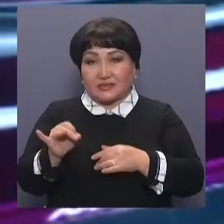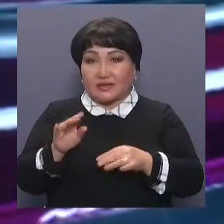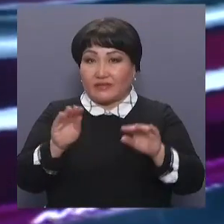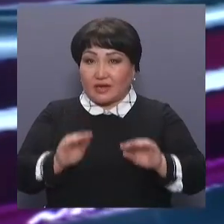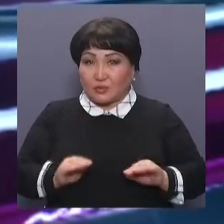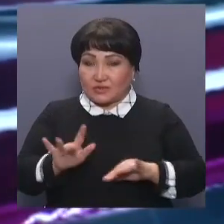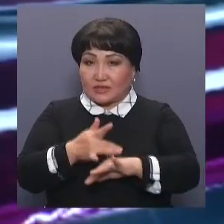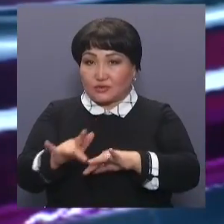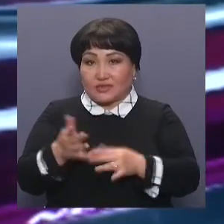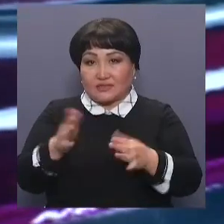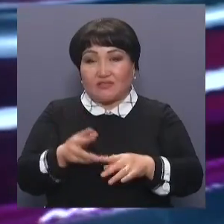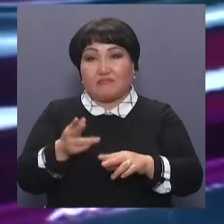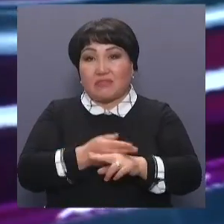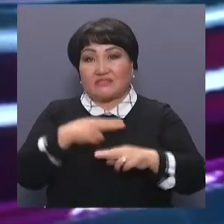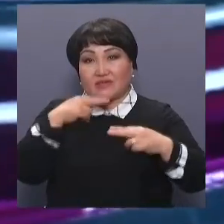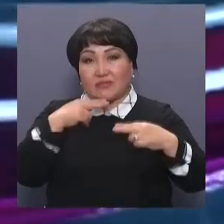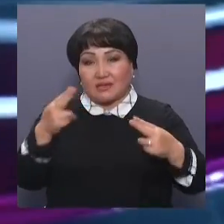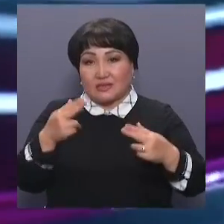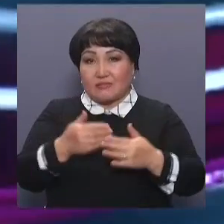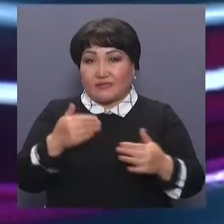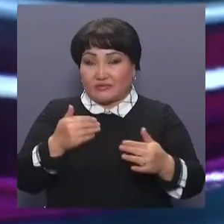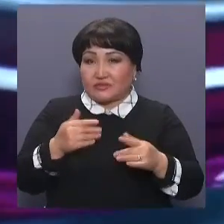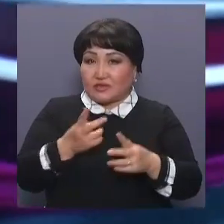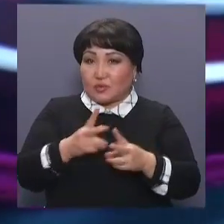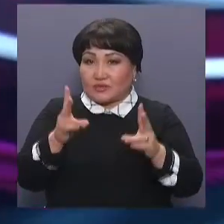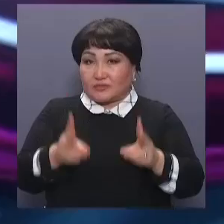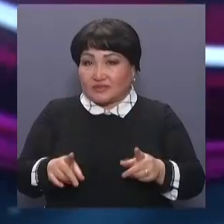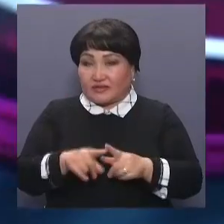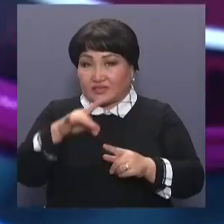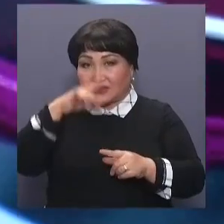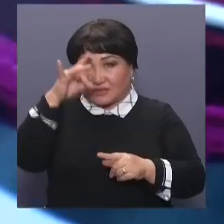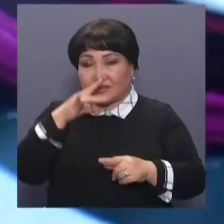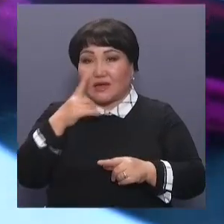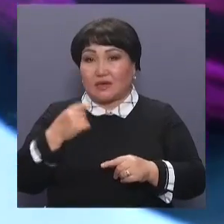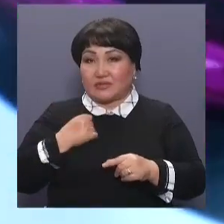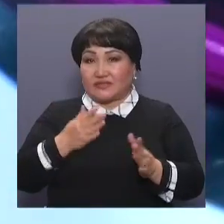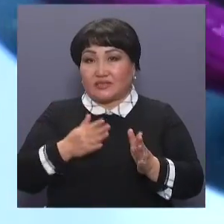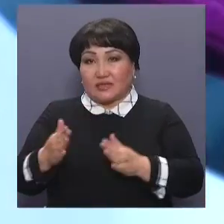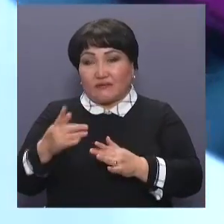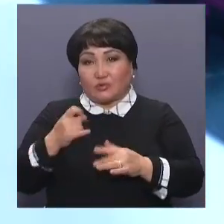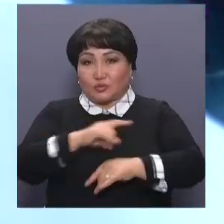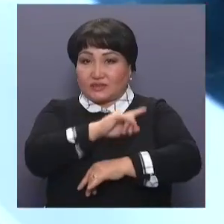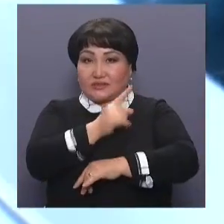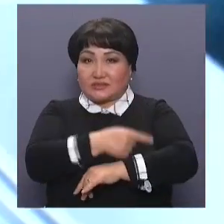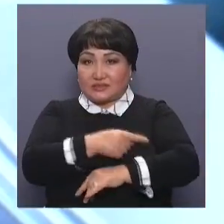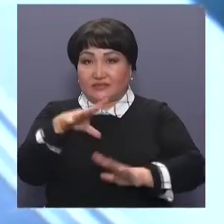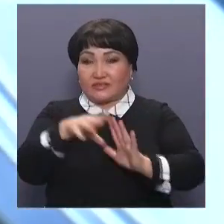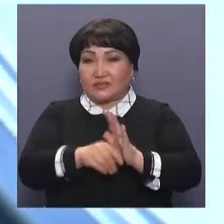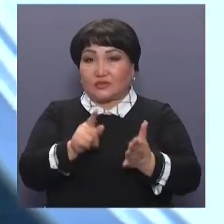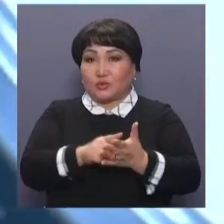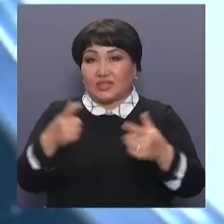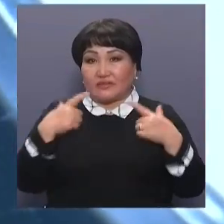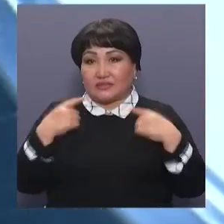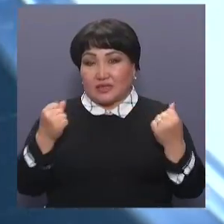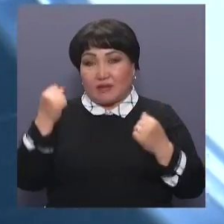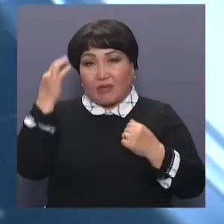без внимания министр и профилактику экстремизма в казахстанской армии. Сейчас в рядах вооруженных сил введена должность офицера по идеологической